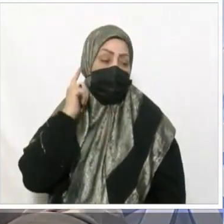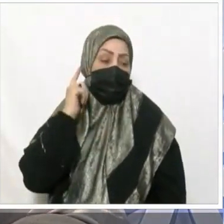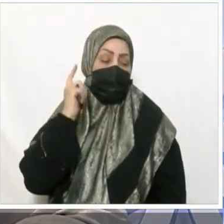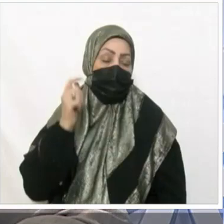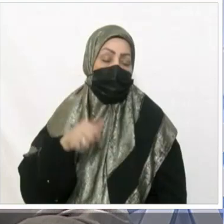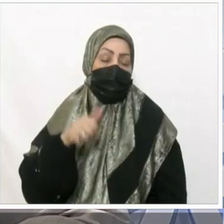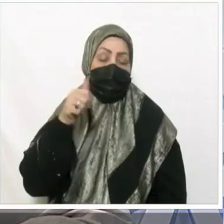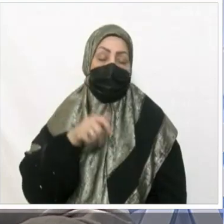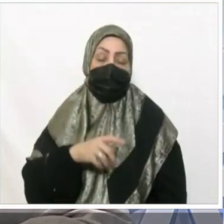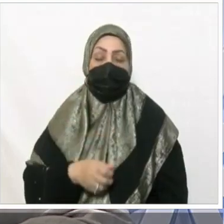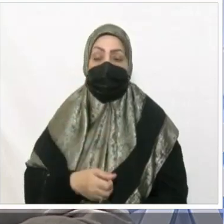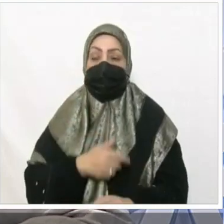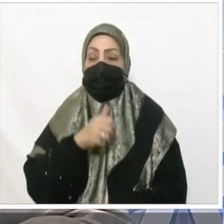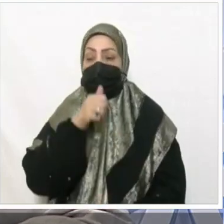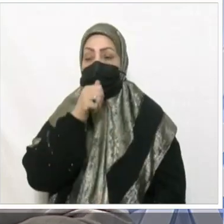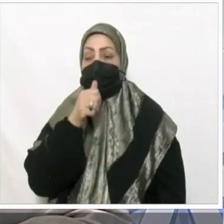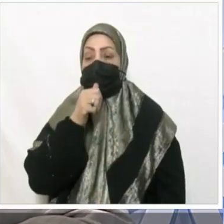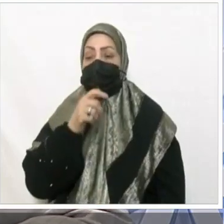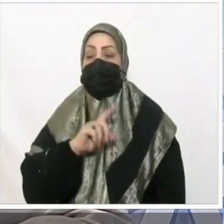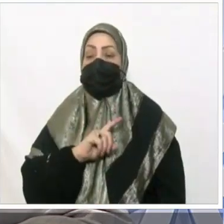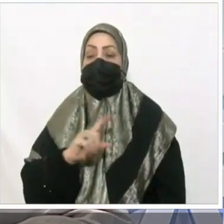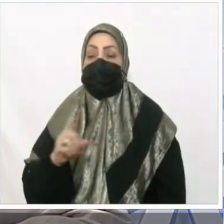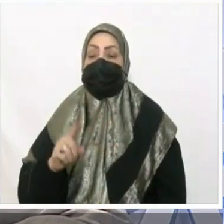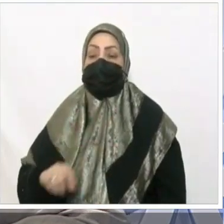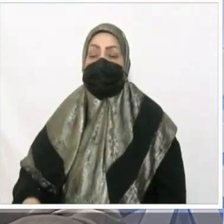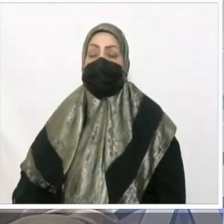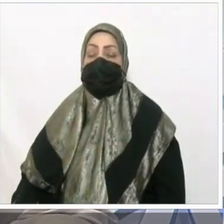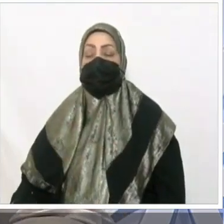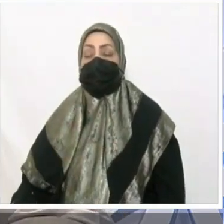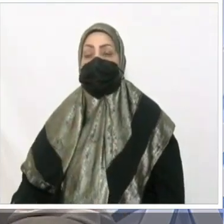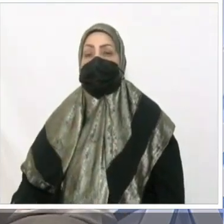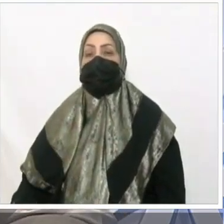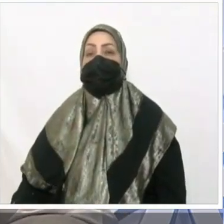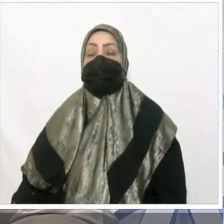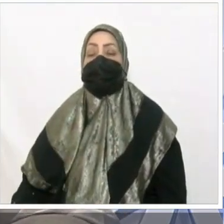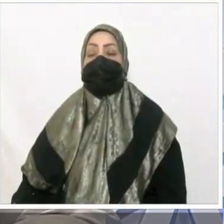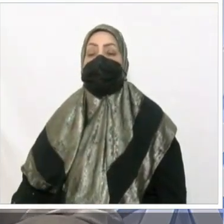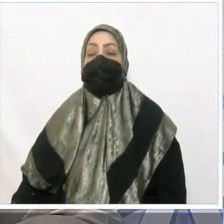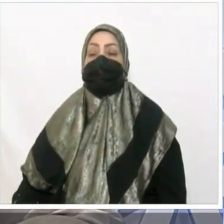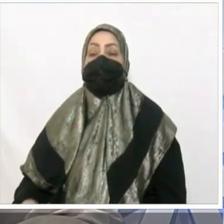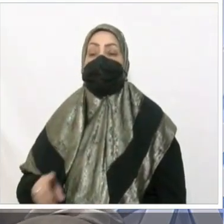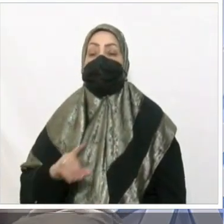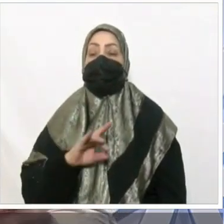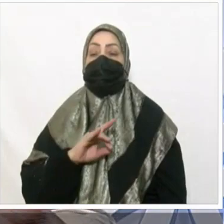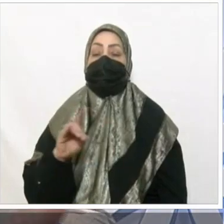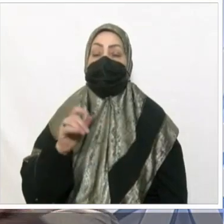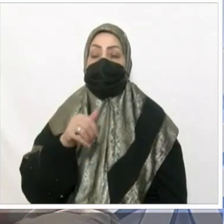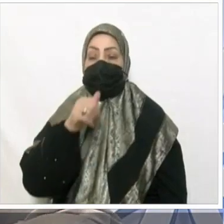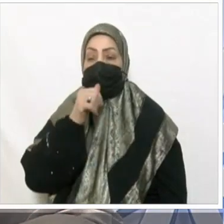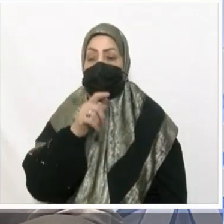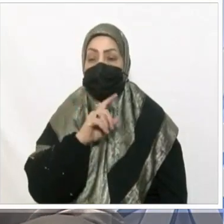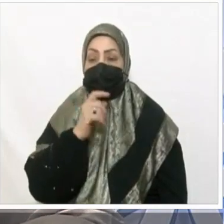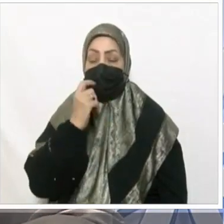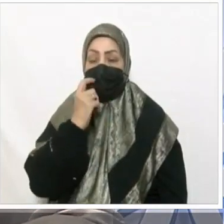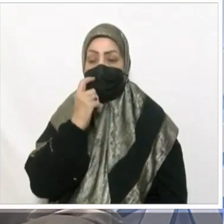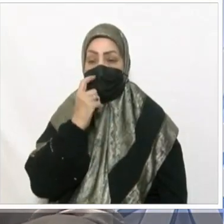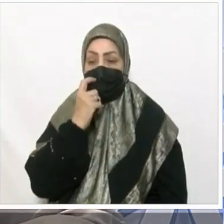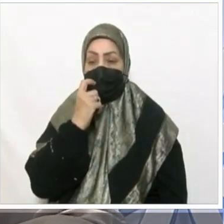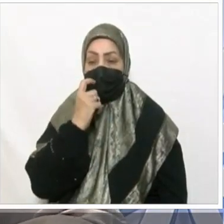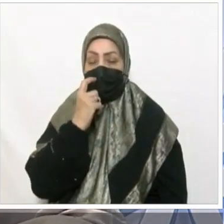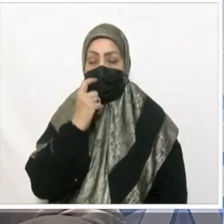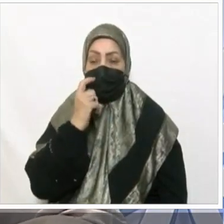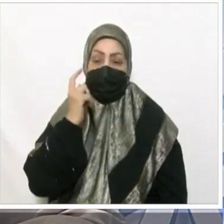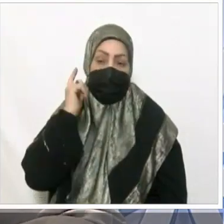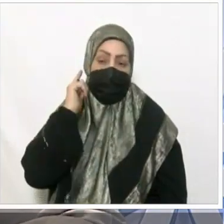قال مدام ما قالش المؤذن لا إله إلا الله عادي كل وشر. تبا احنا او عندنا مؤذنين يدنونك في هذاك الأذان الحنفي يستمر فيها